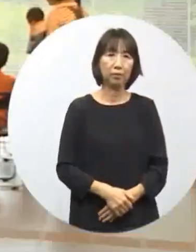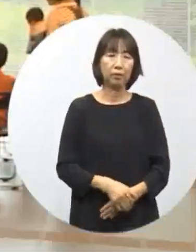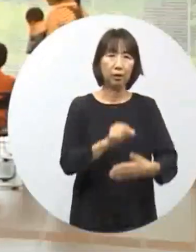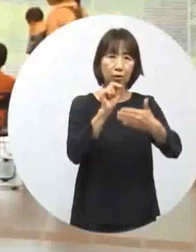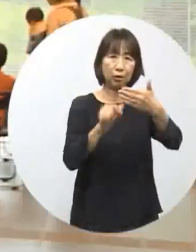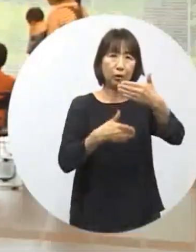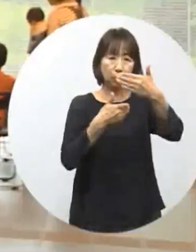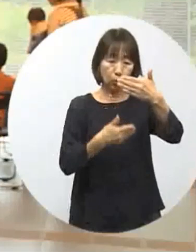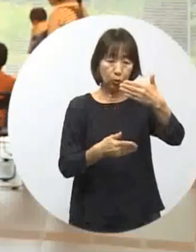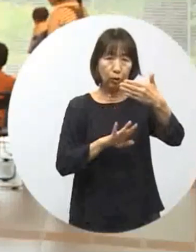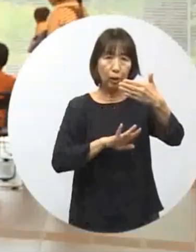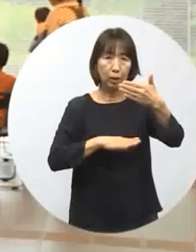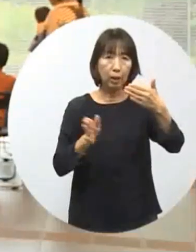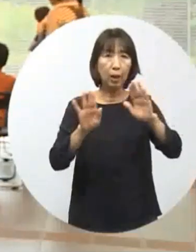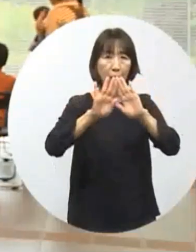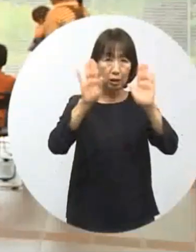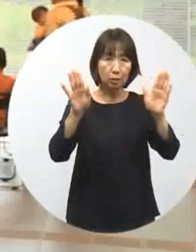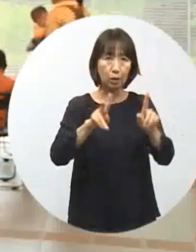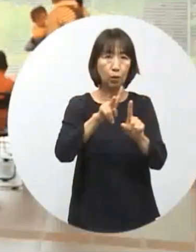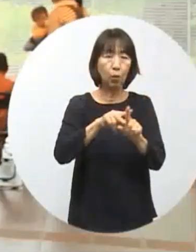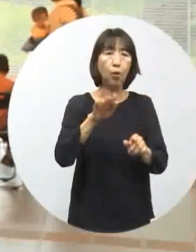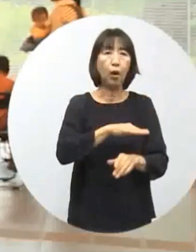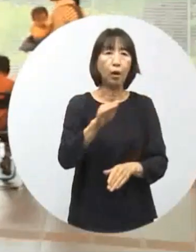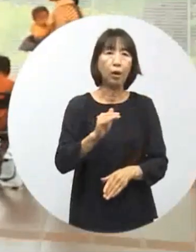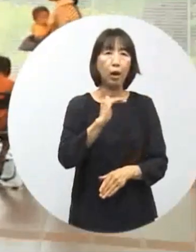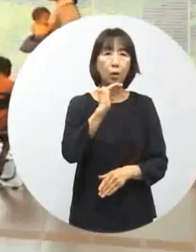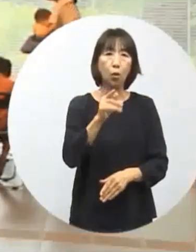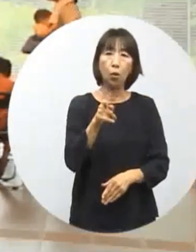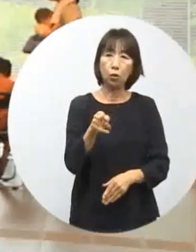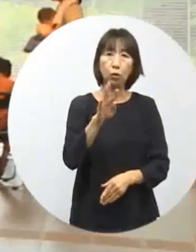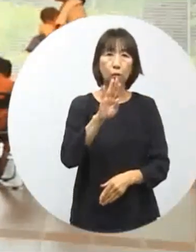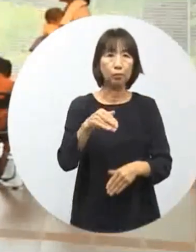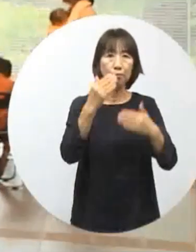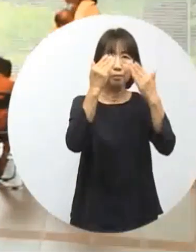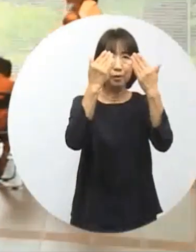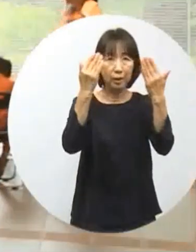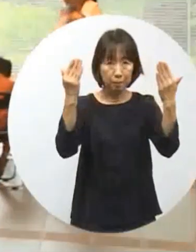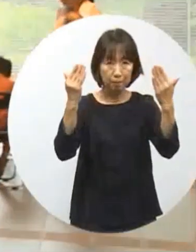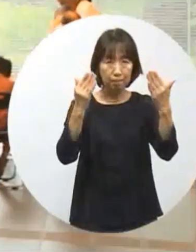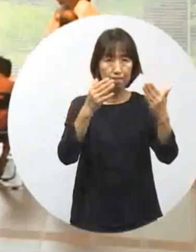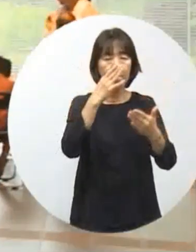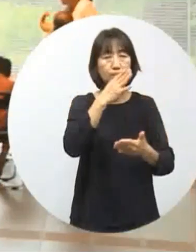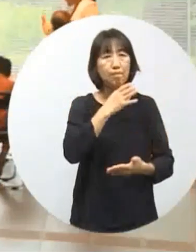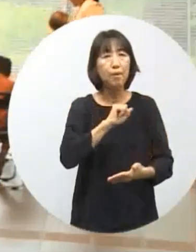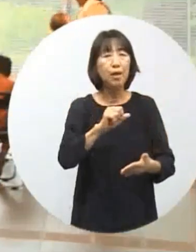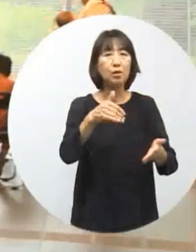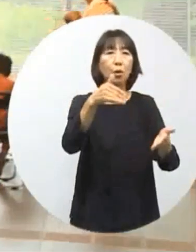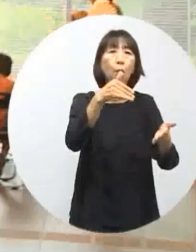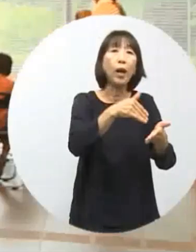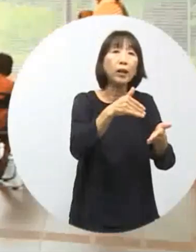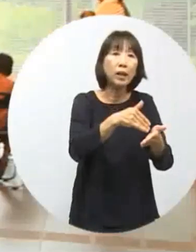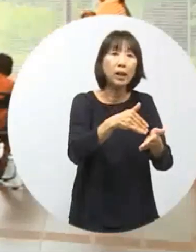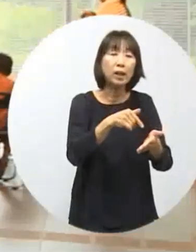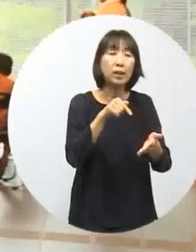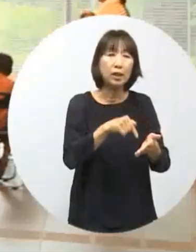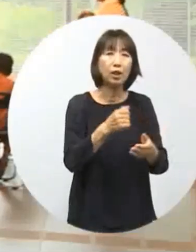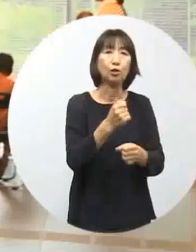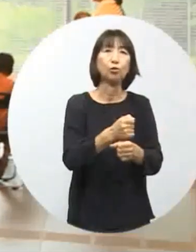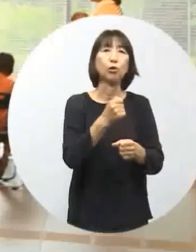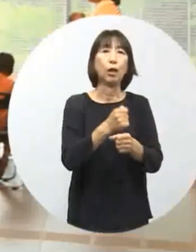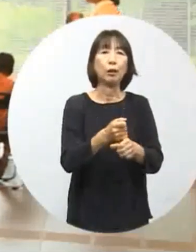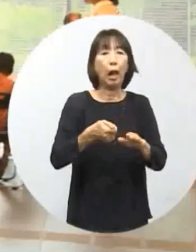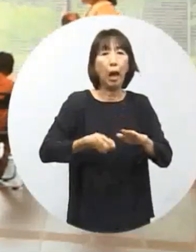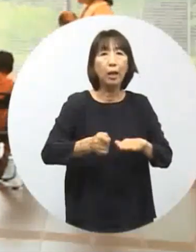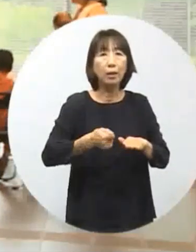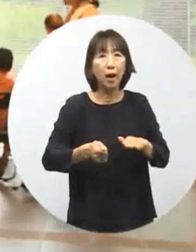9月9日から始まる小原古村展なんですけれども、明治の末期、明治後半に作られた版